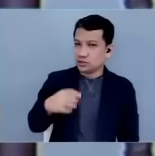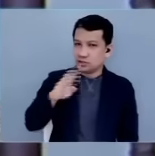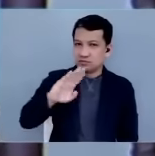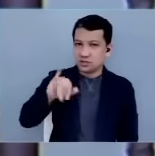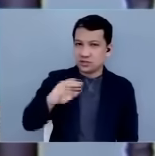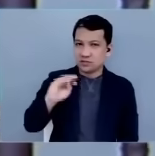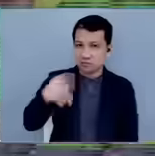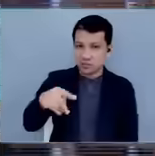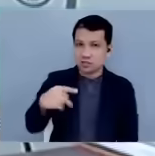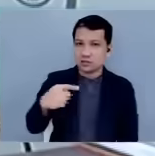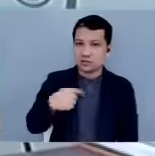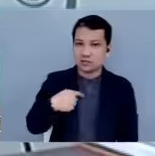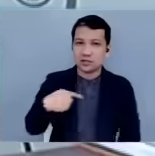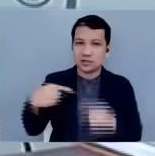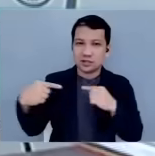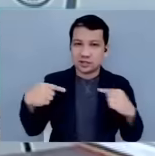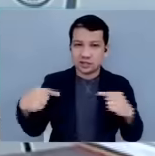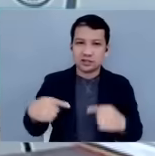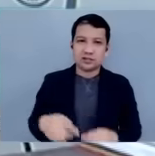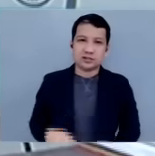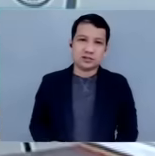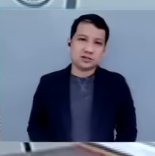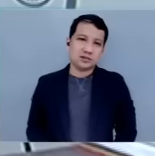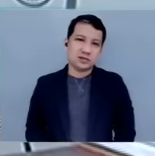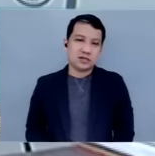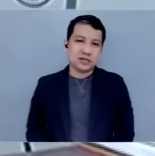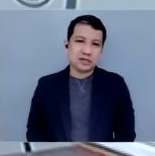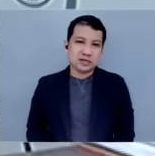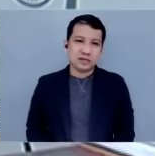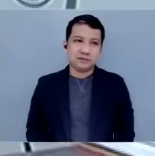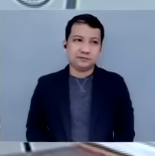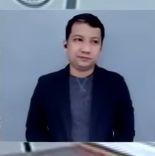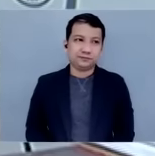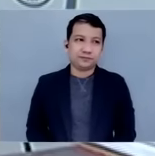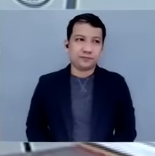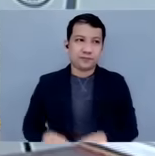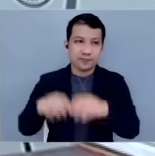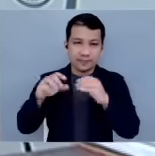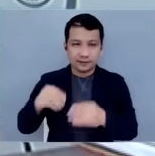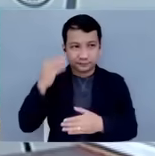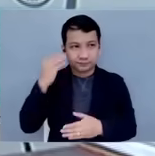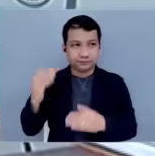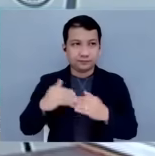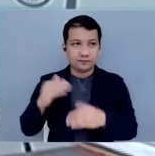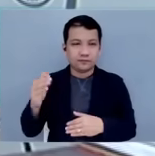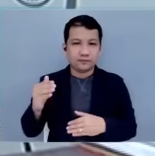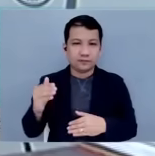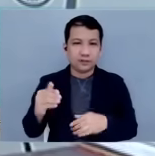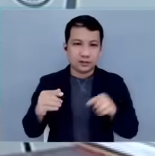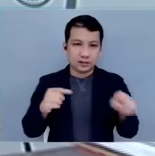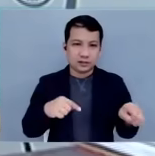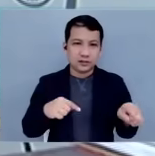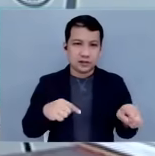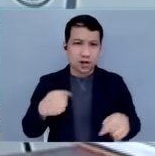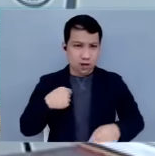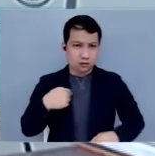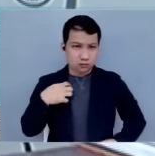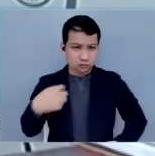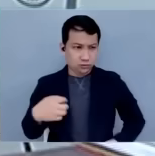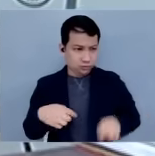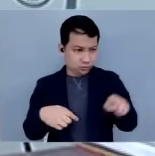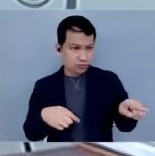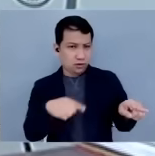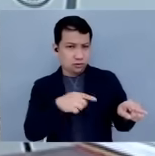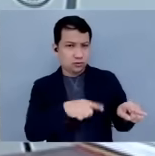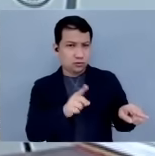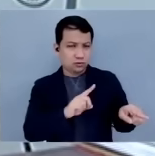BJMP ang kaalitan. Nilapitan siya nung suspect natin, sinabi na, pulis ako, ano ka ba, tinanong siya. Which